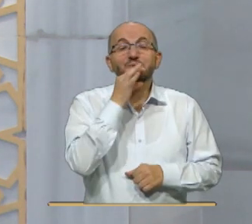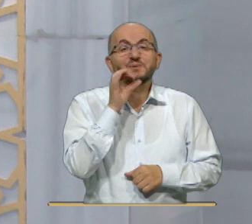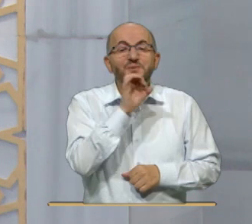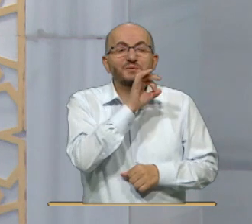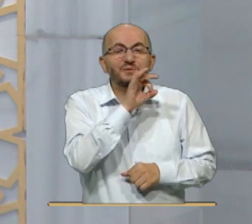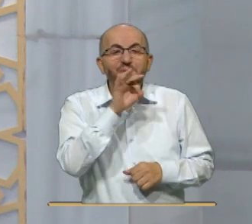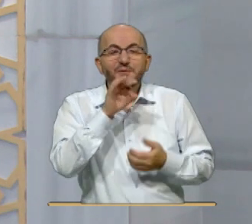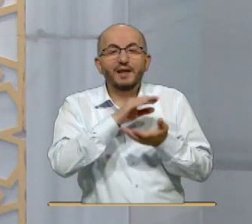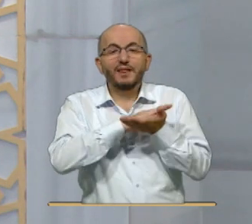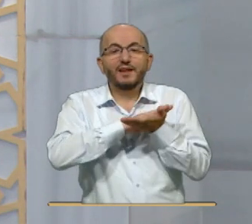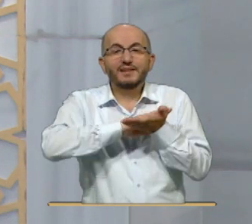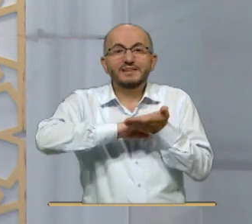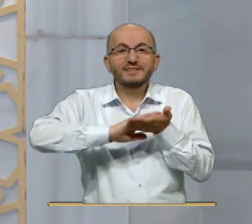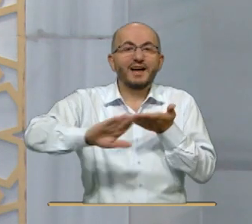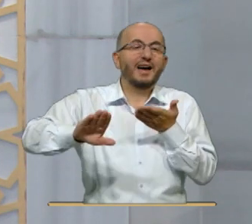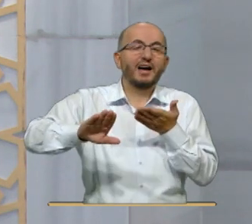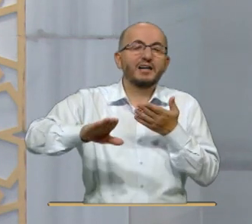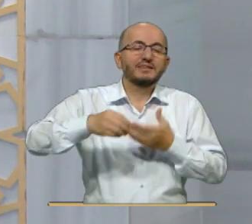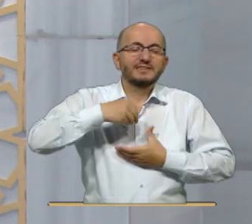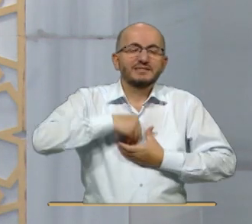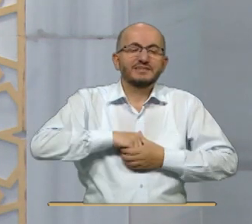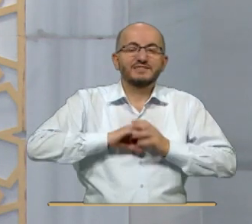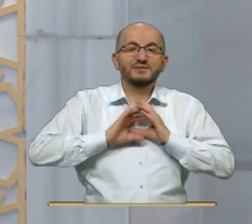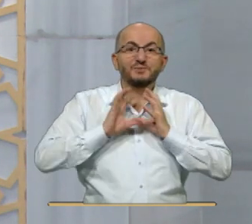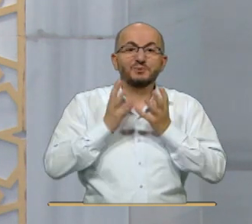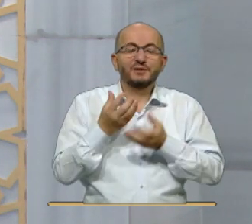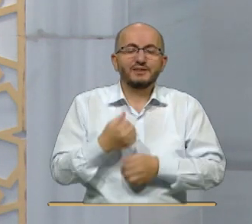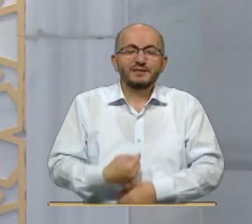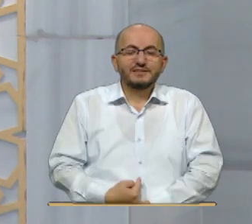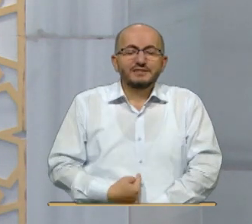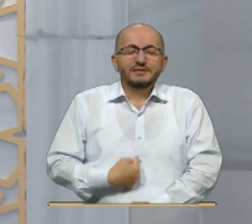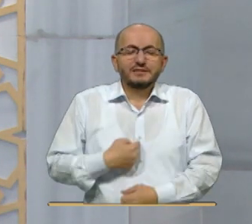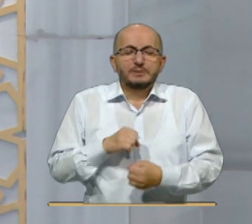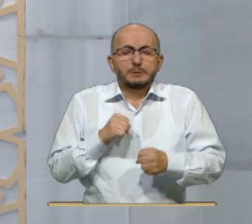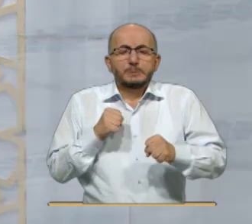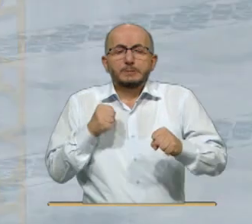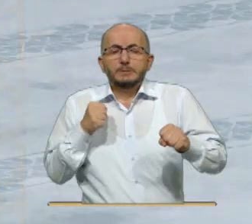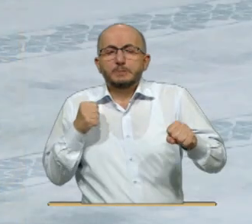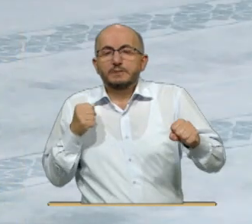huzursuzlukların da gider. İç dünyanda hissettiğin gerilimler,